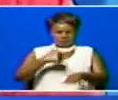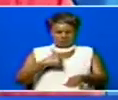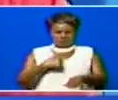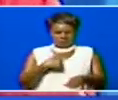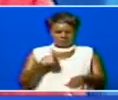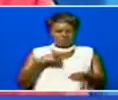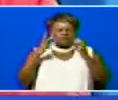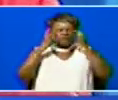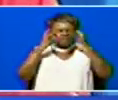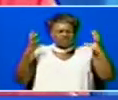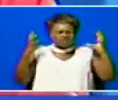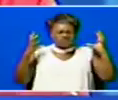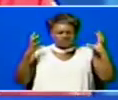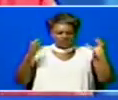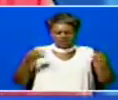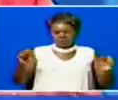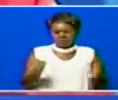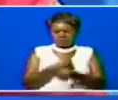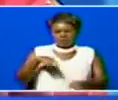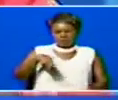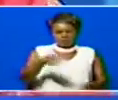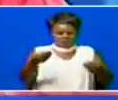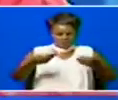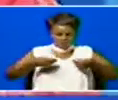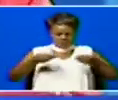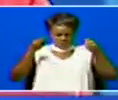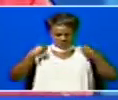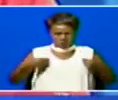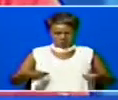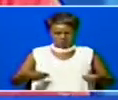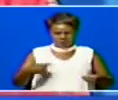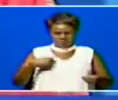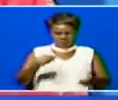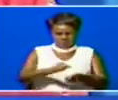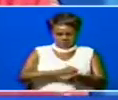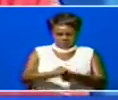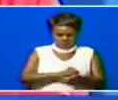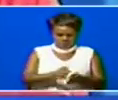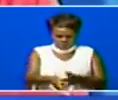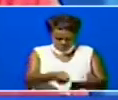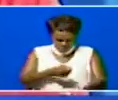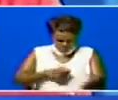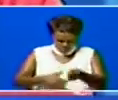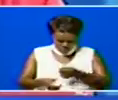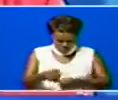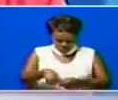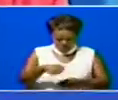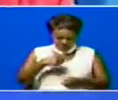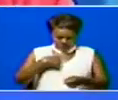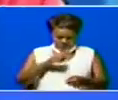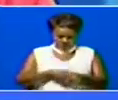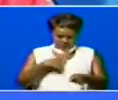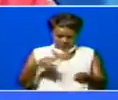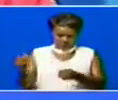Akakuta nimefura hata sitembei. Hapo amenipatia nguo mingi sana niende nifue kisimani. So nilipokuwa naenda